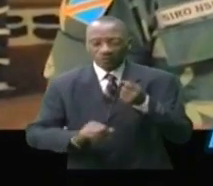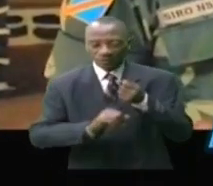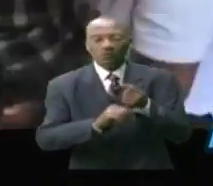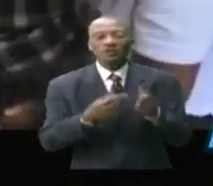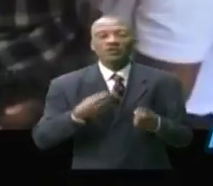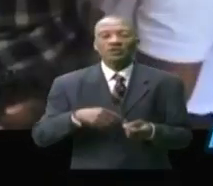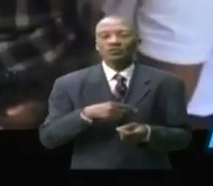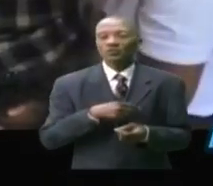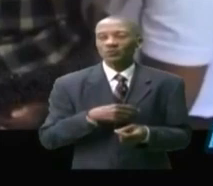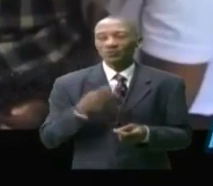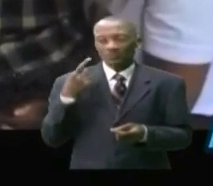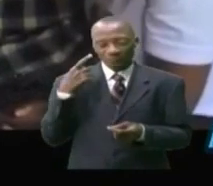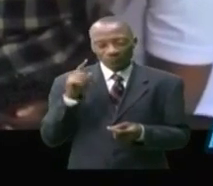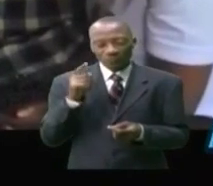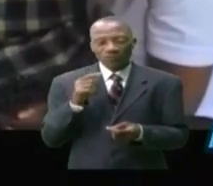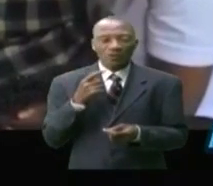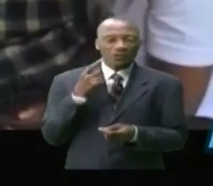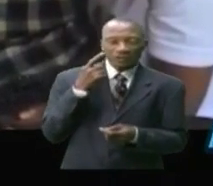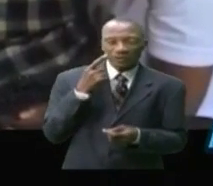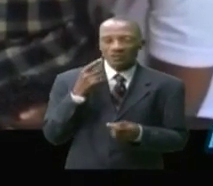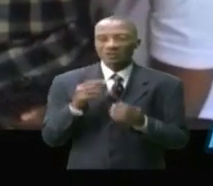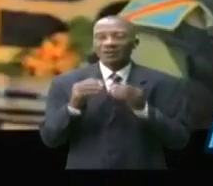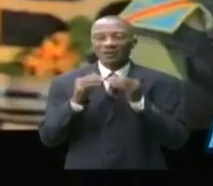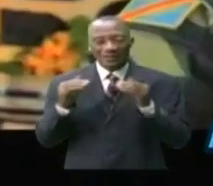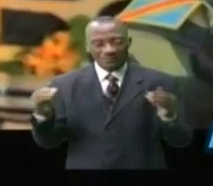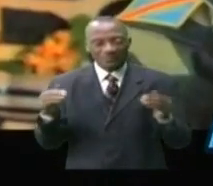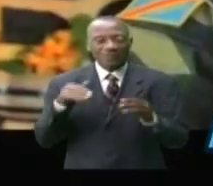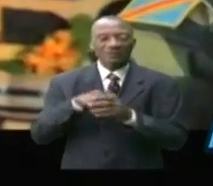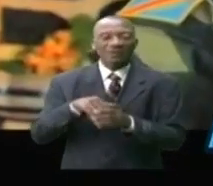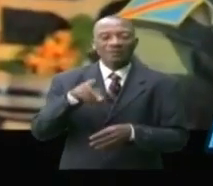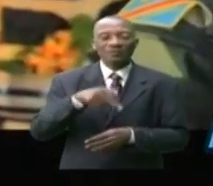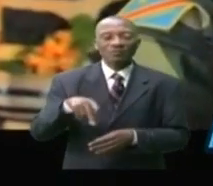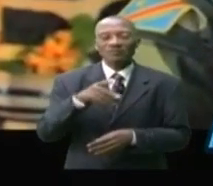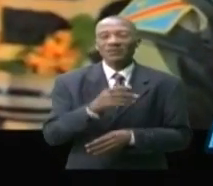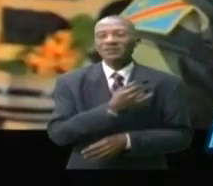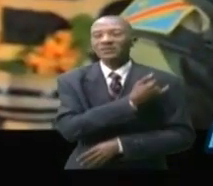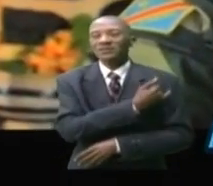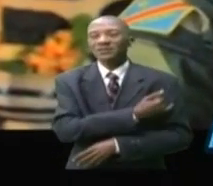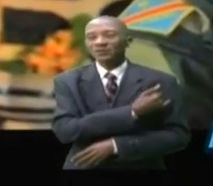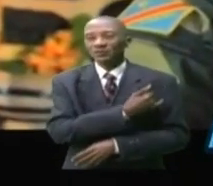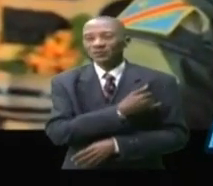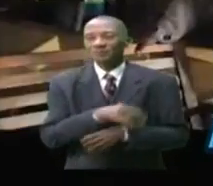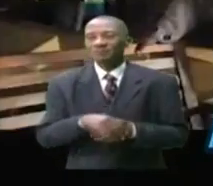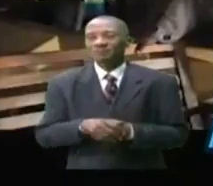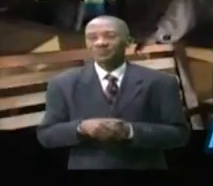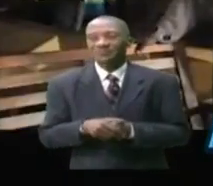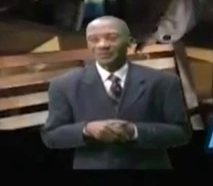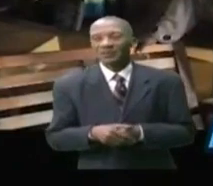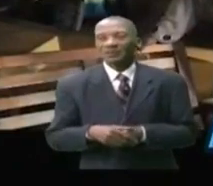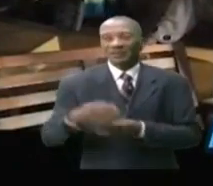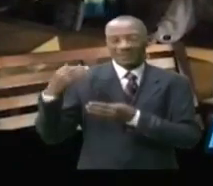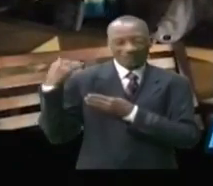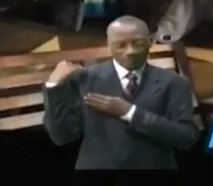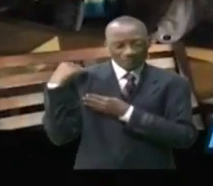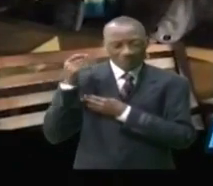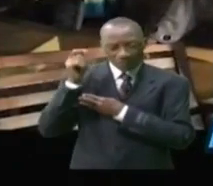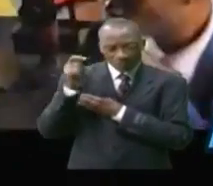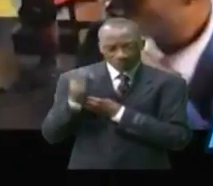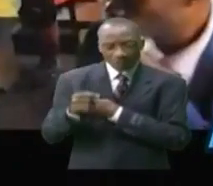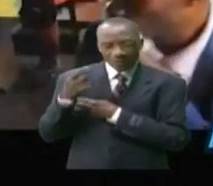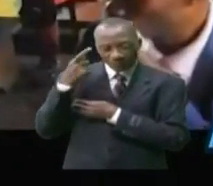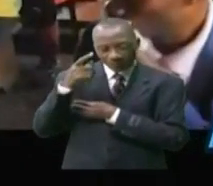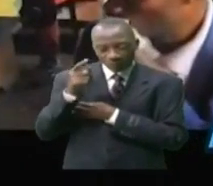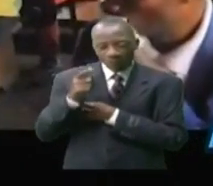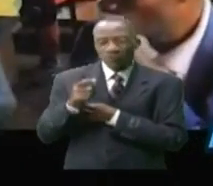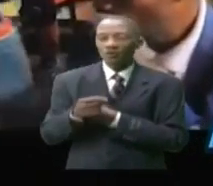dialogue démocratique interaction entre la 32e région militaire, les autorités territoriales, le leader du groupe armé FPIC